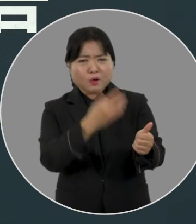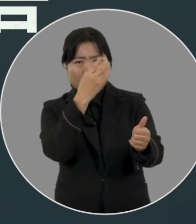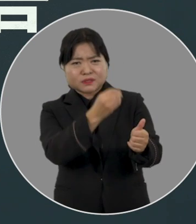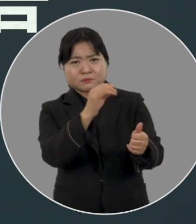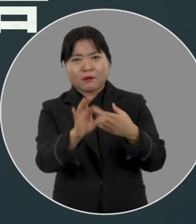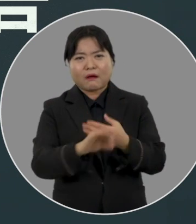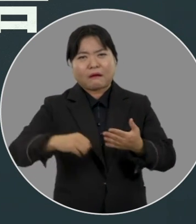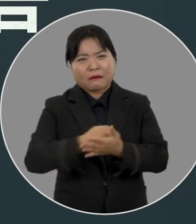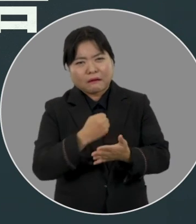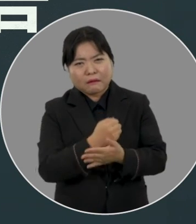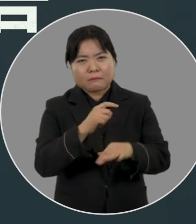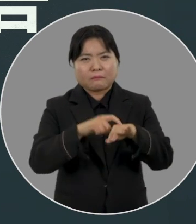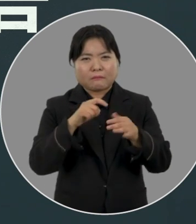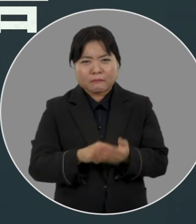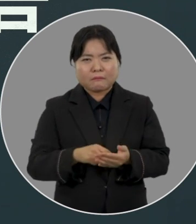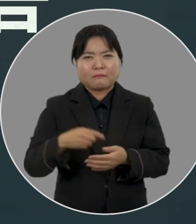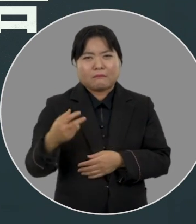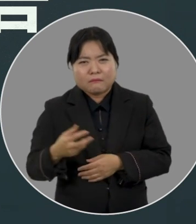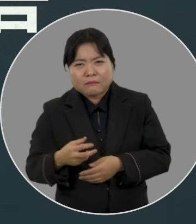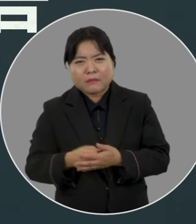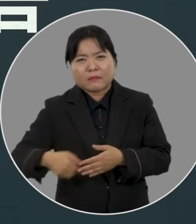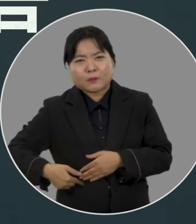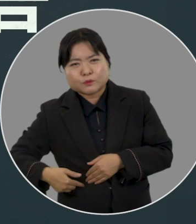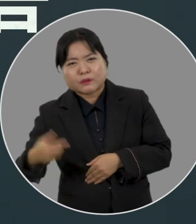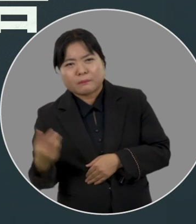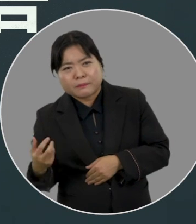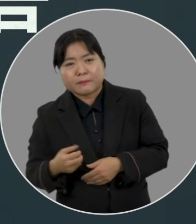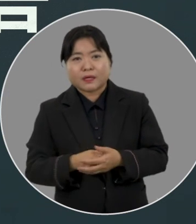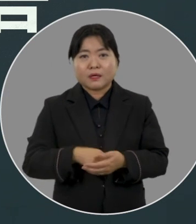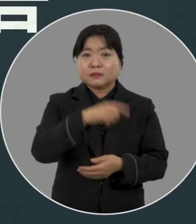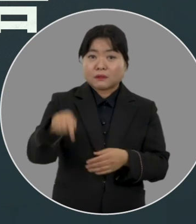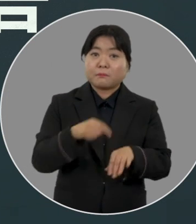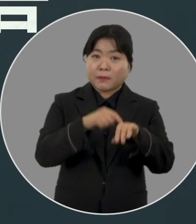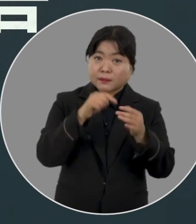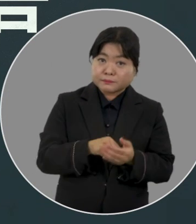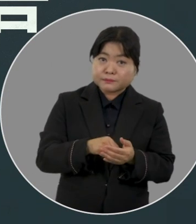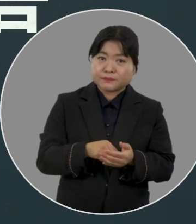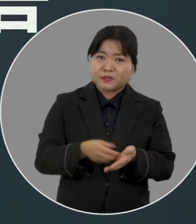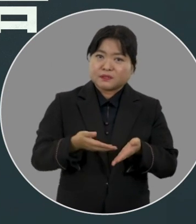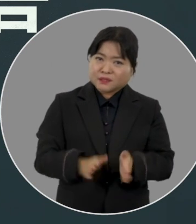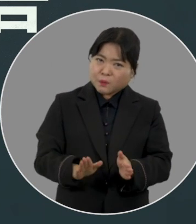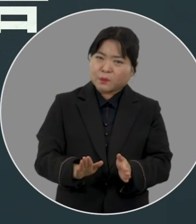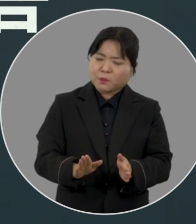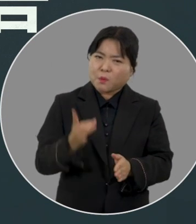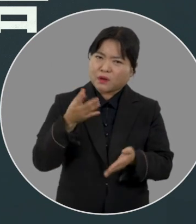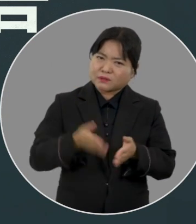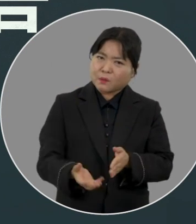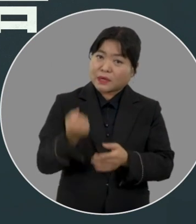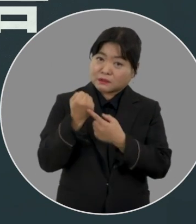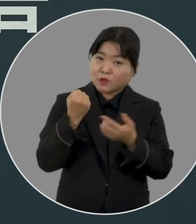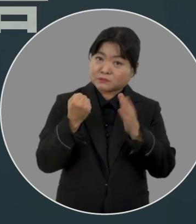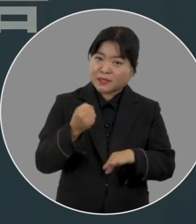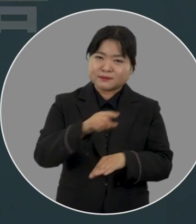죽어가고 있으면 안타깝고 가슴력이 옆구리가 아프죠. 바로 그런 마음 타고나는 거지만